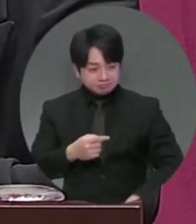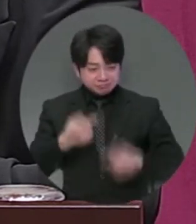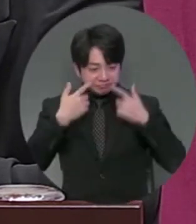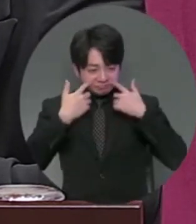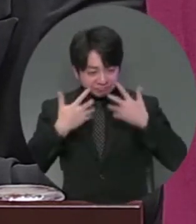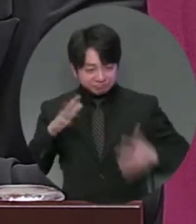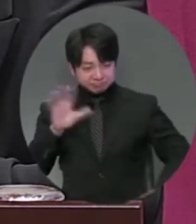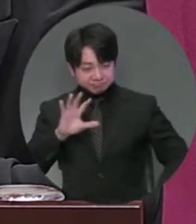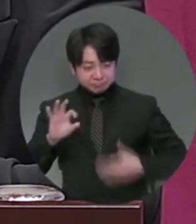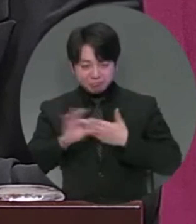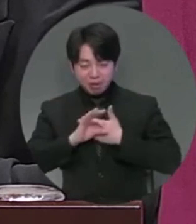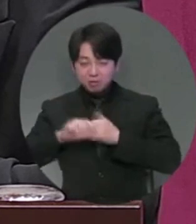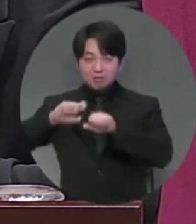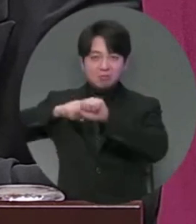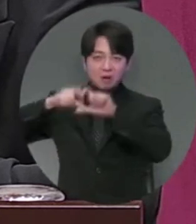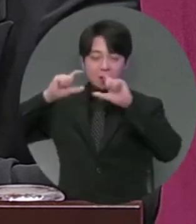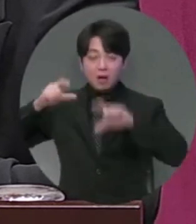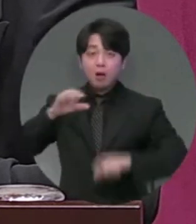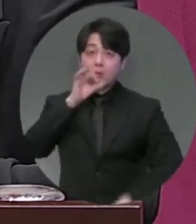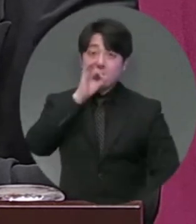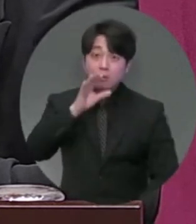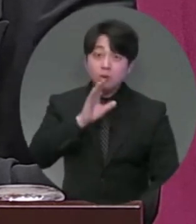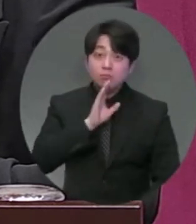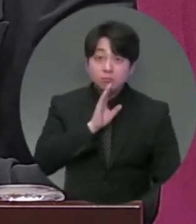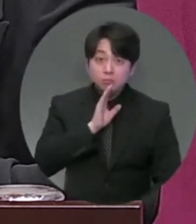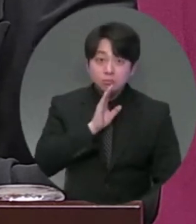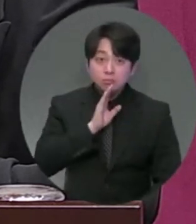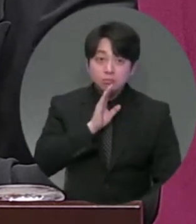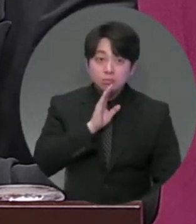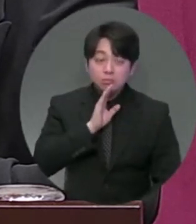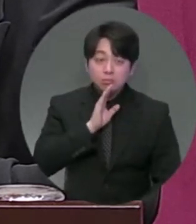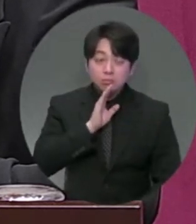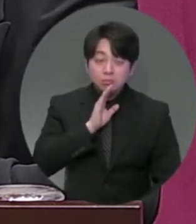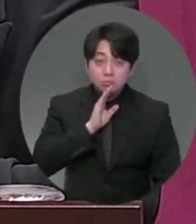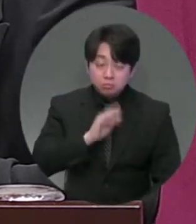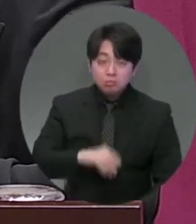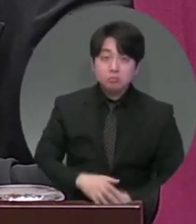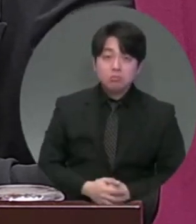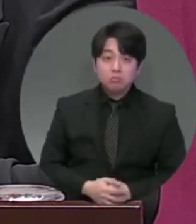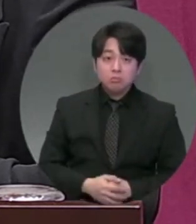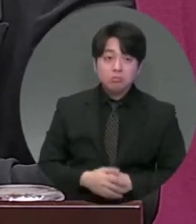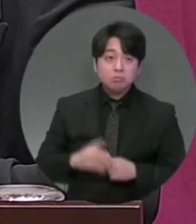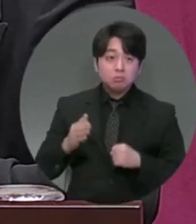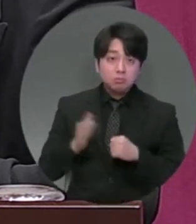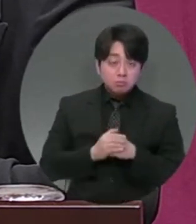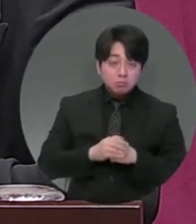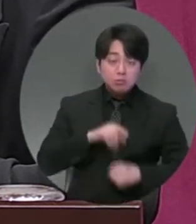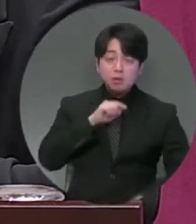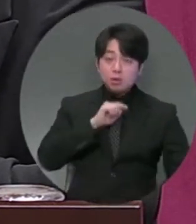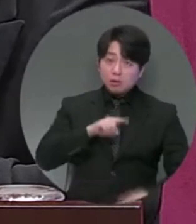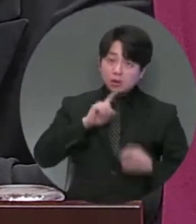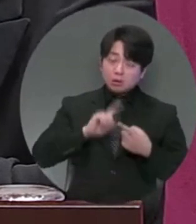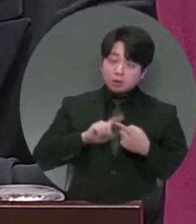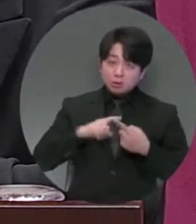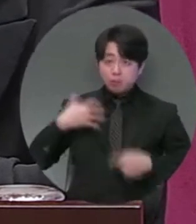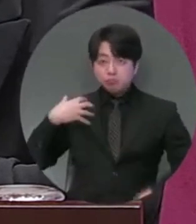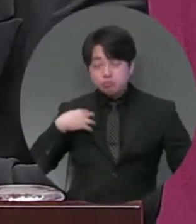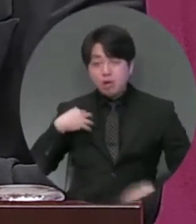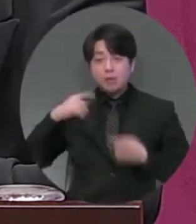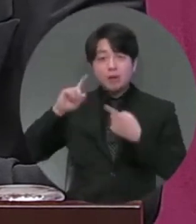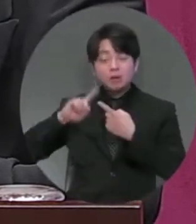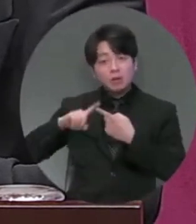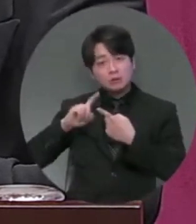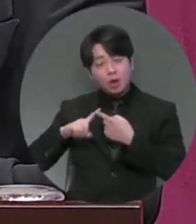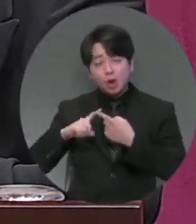저는 수사실무상 부담을 어느 쪽으로 지을 것이냐 하는 건 법률가는 또 다른 문제이기 때문에 법규정을 개정하지